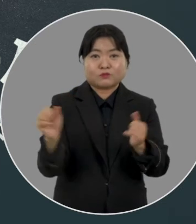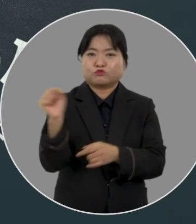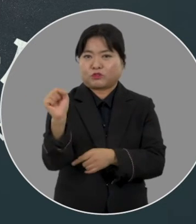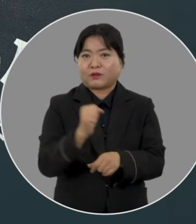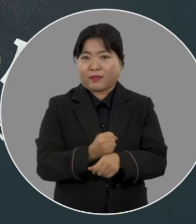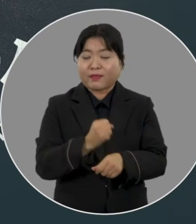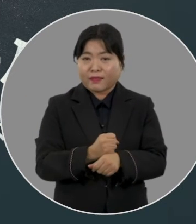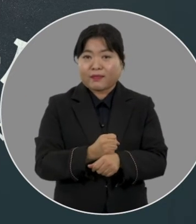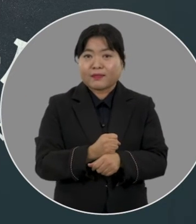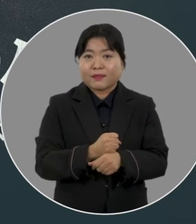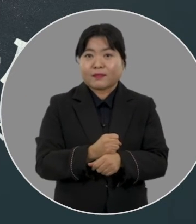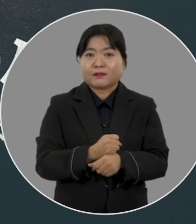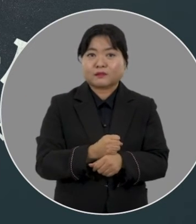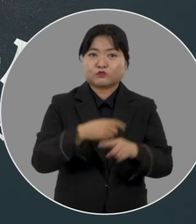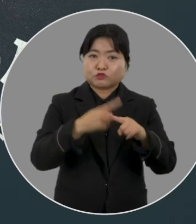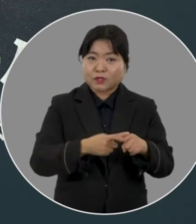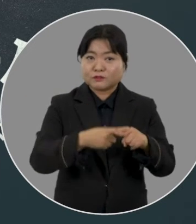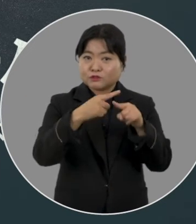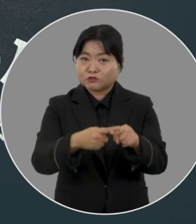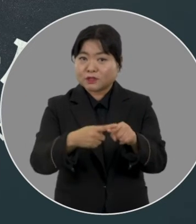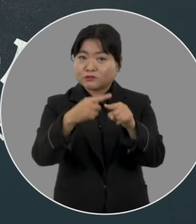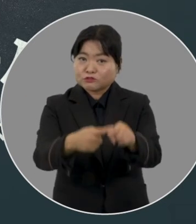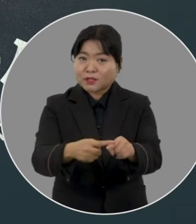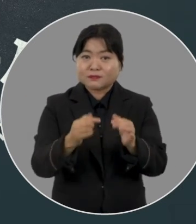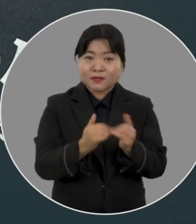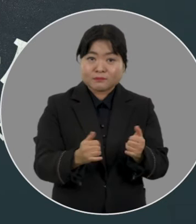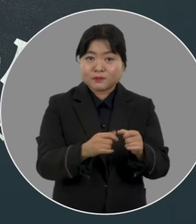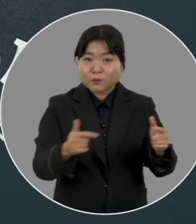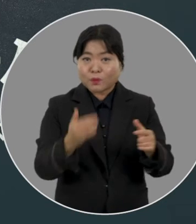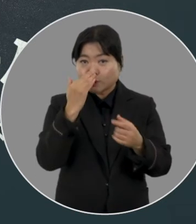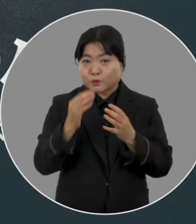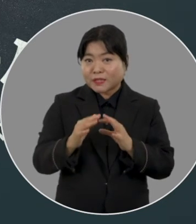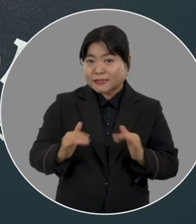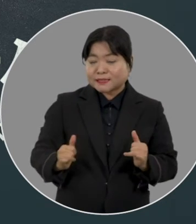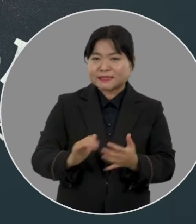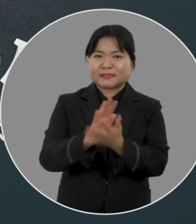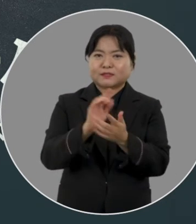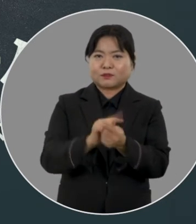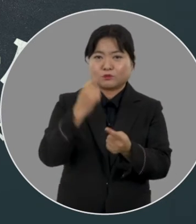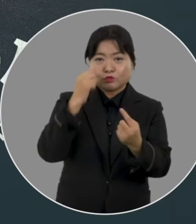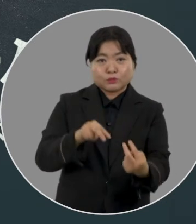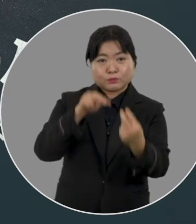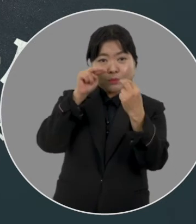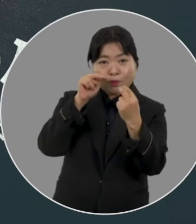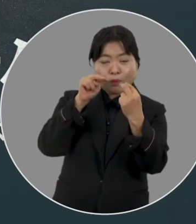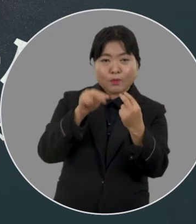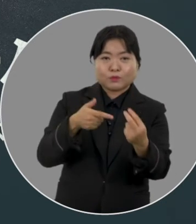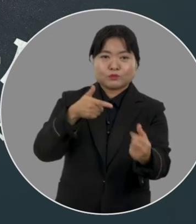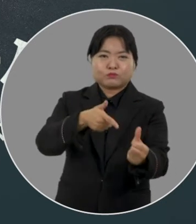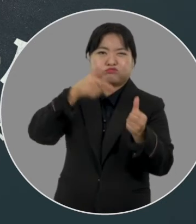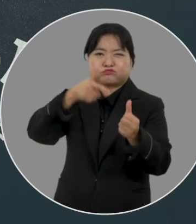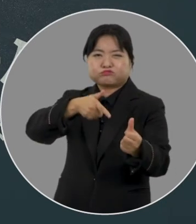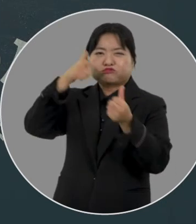하죠. 그 중간중간 라인에 선 어떤 사람도 유대인들을 직접 눈을 보면서 총을 들고